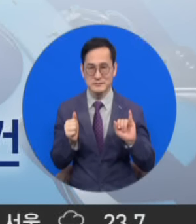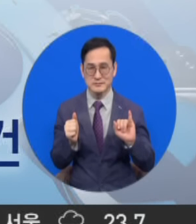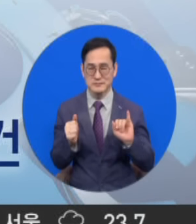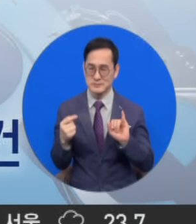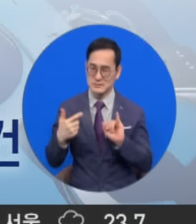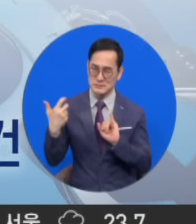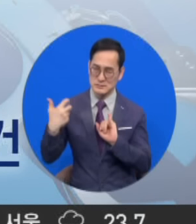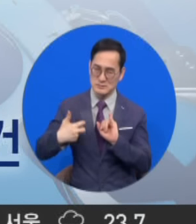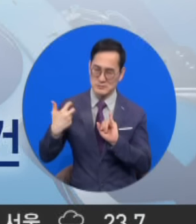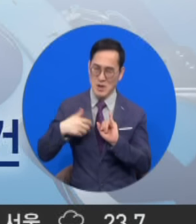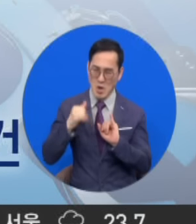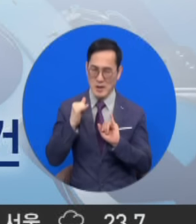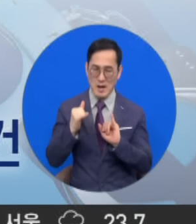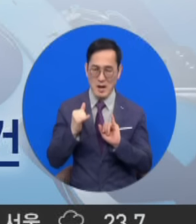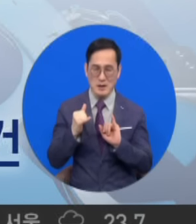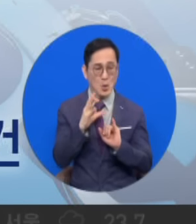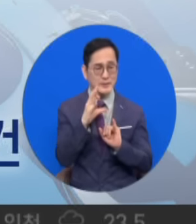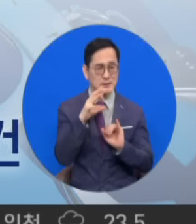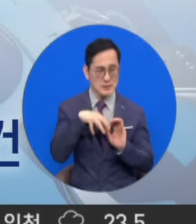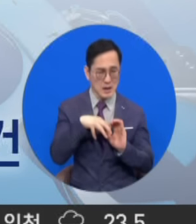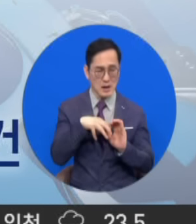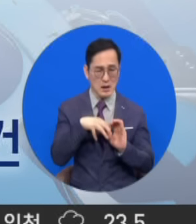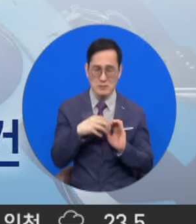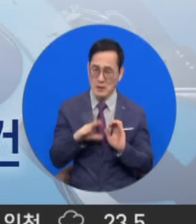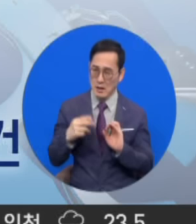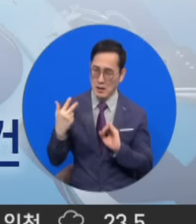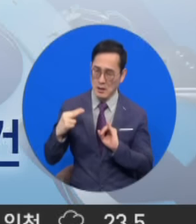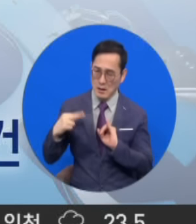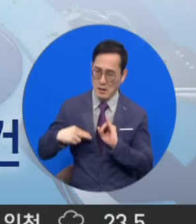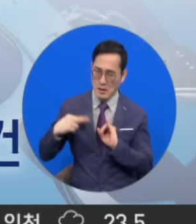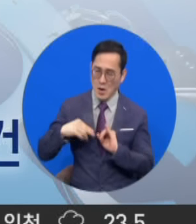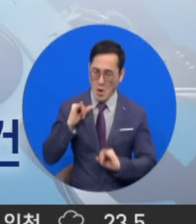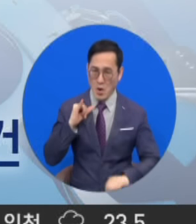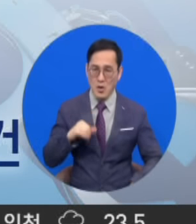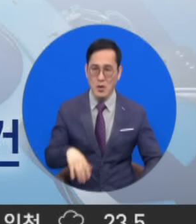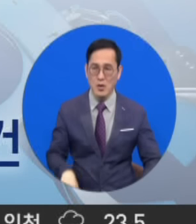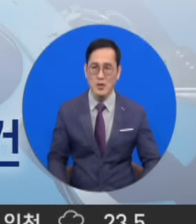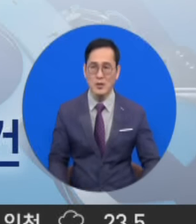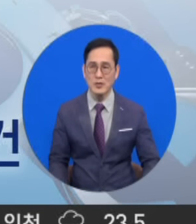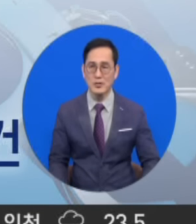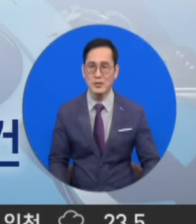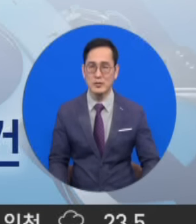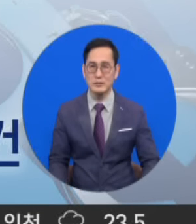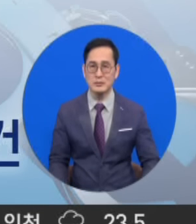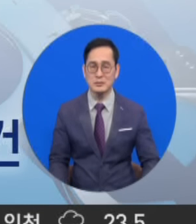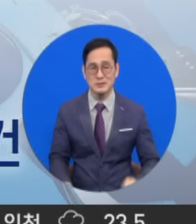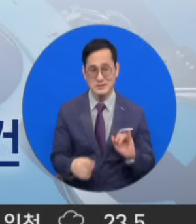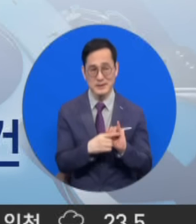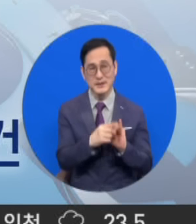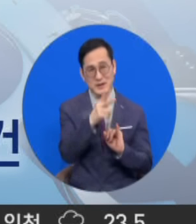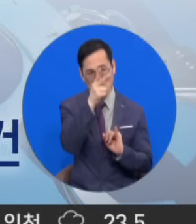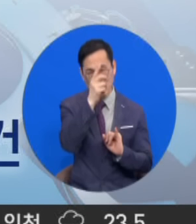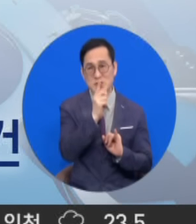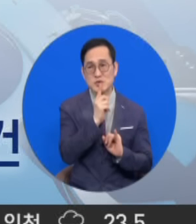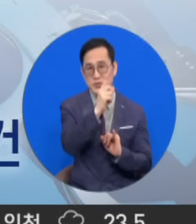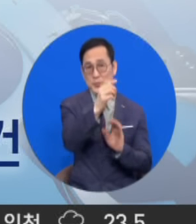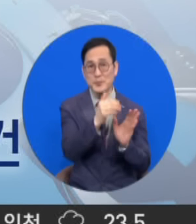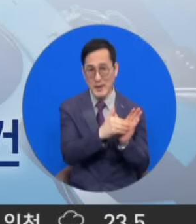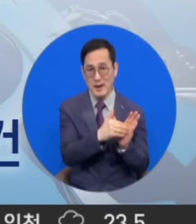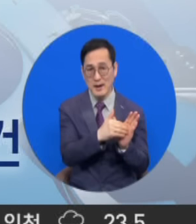훔쳐보고 성적행위를 했다라며 경찰에 신고했습니다. 경찰은 이 여성의 진술을 토대로 20대 남성 B씨를 강제추행 혐의로